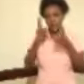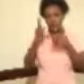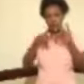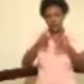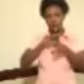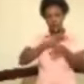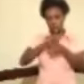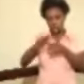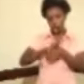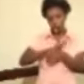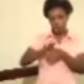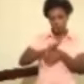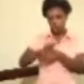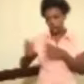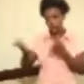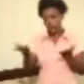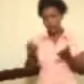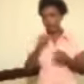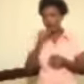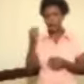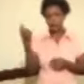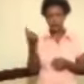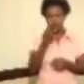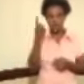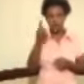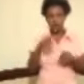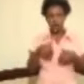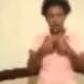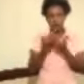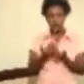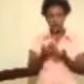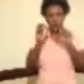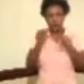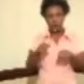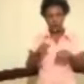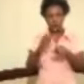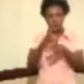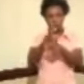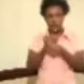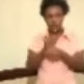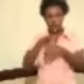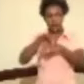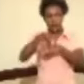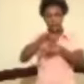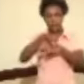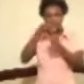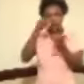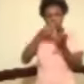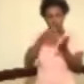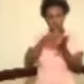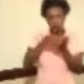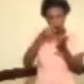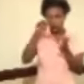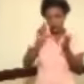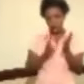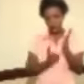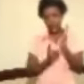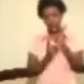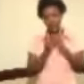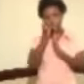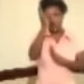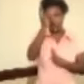et c'est pas seulement sinistré seulement qu'occupé yo. Comment récupérer Tessao pour un développement qui est harmonieux?